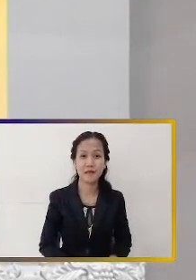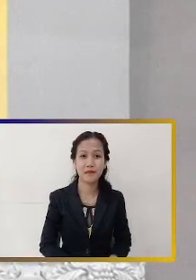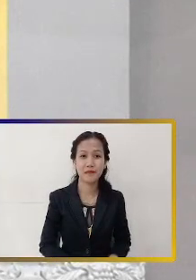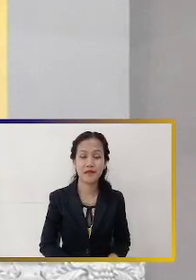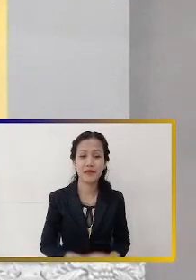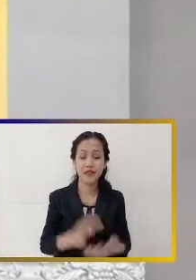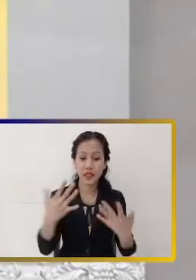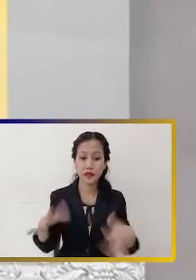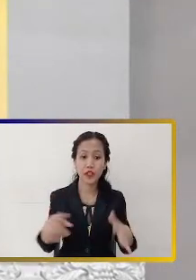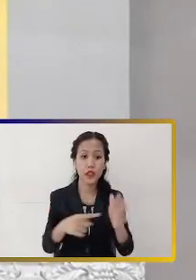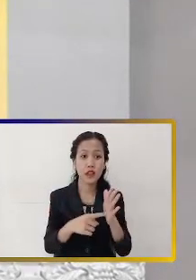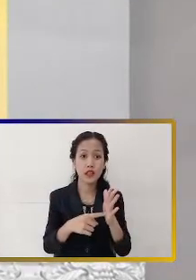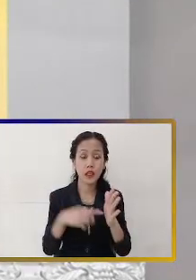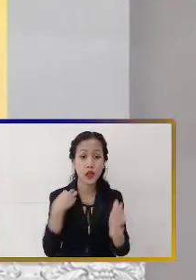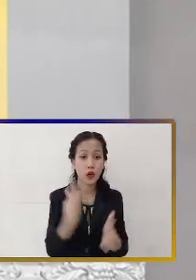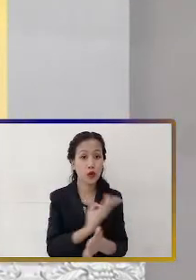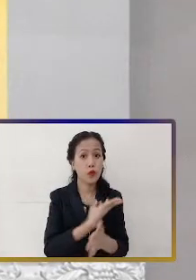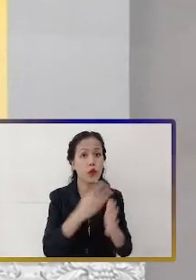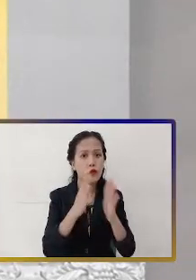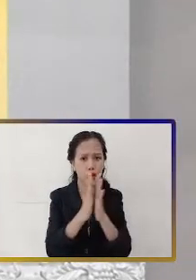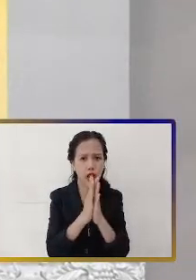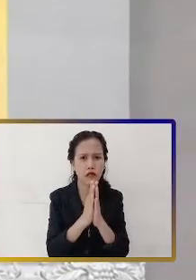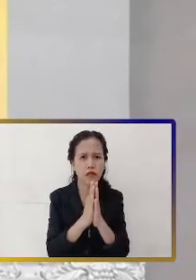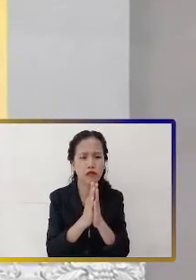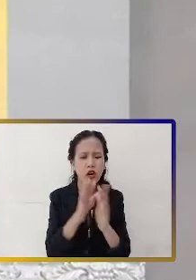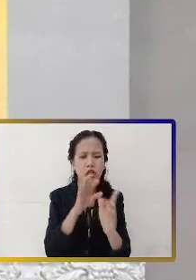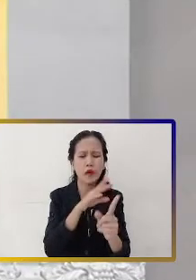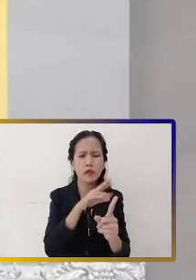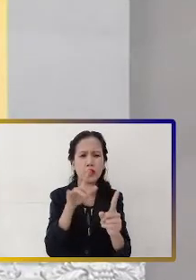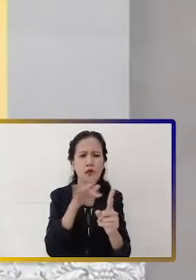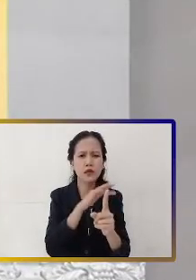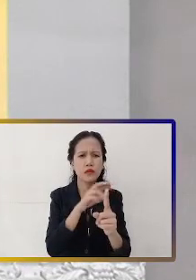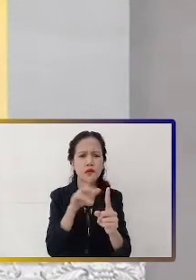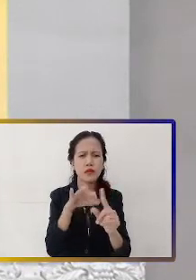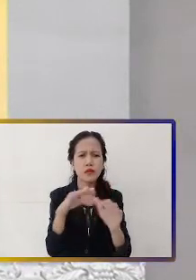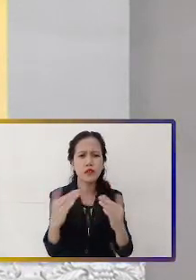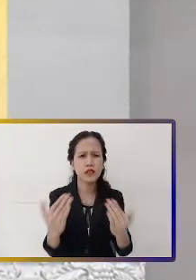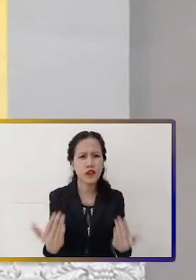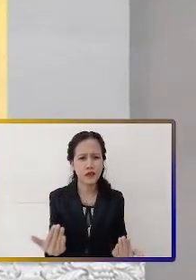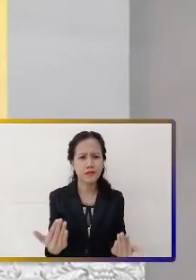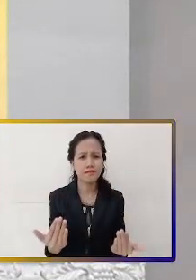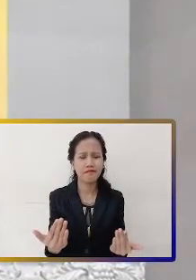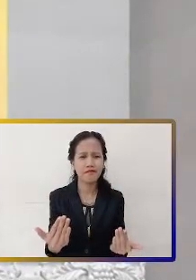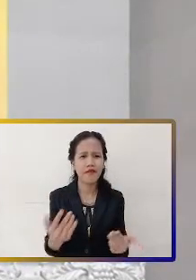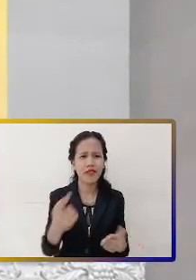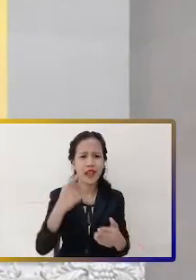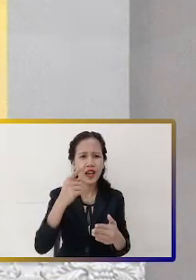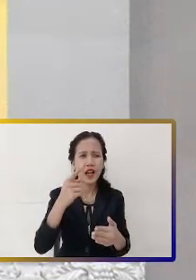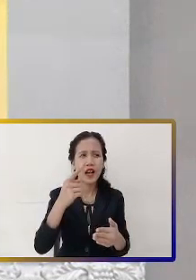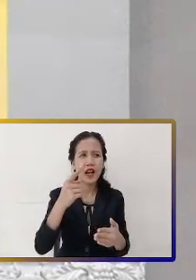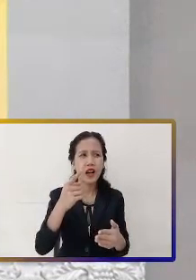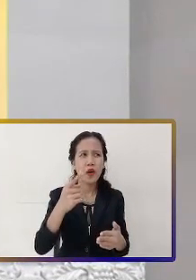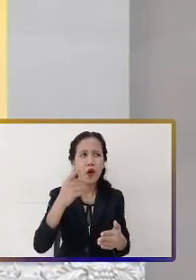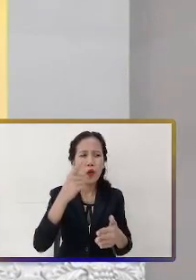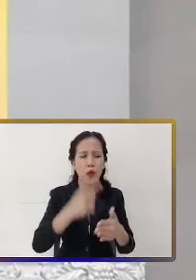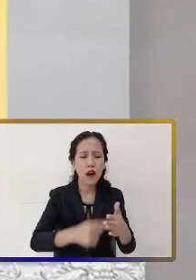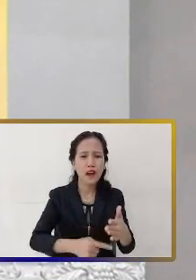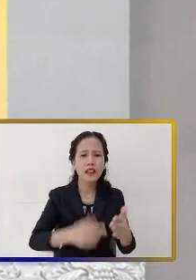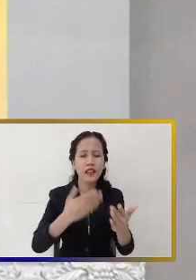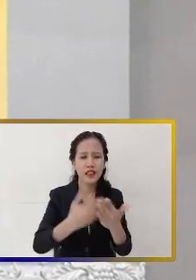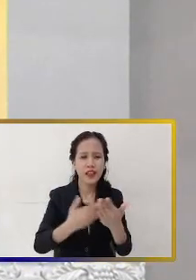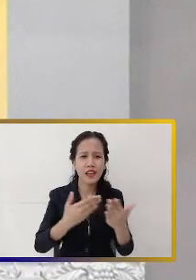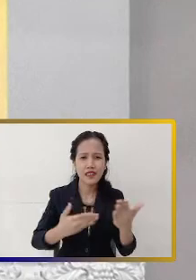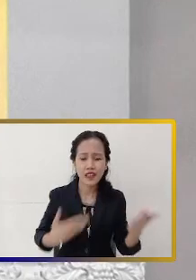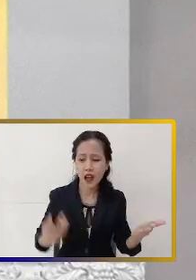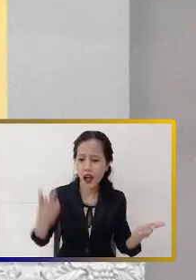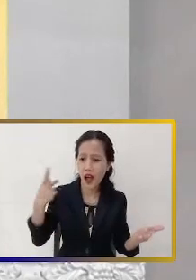After this, mananalangin po tayo. Tignan niyo po ngayon, mga kapatid. Ano yung alam mong ano yung possession mo ngayon? Ano